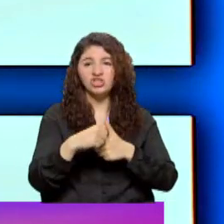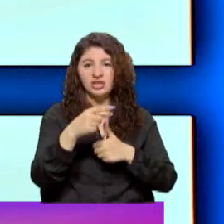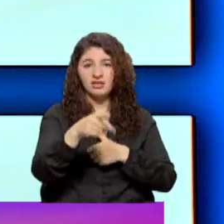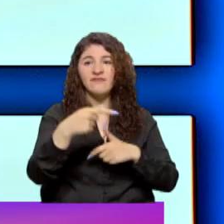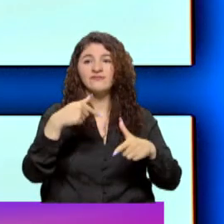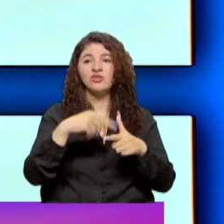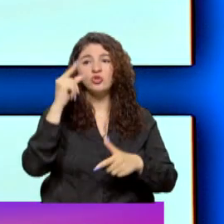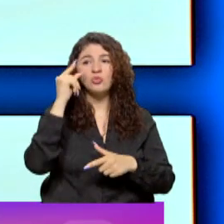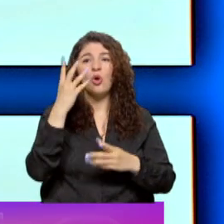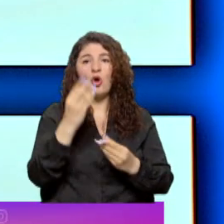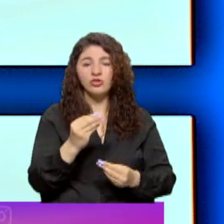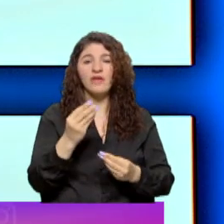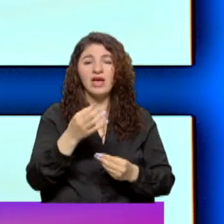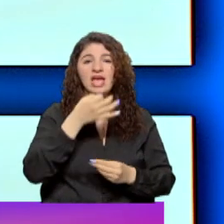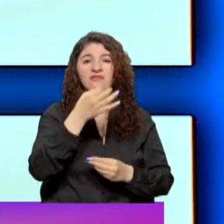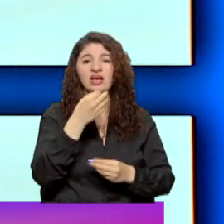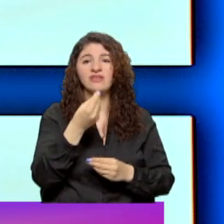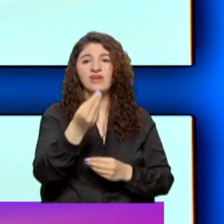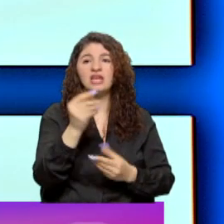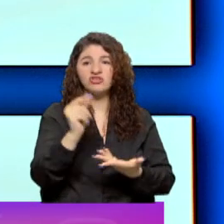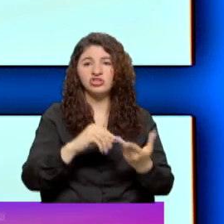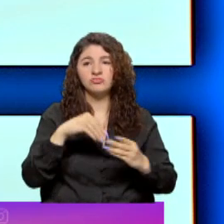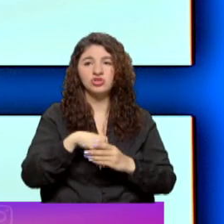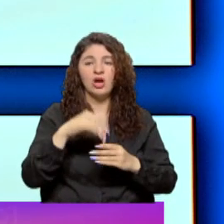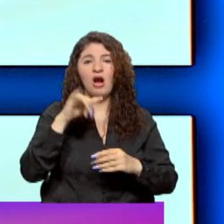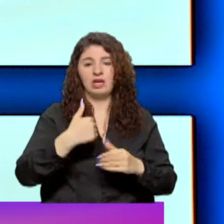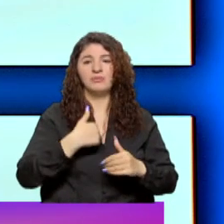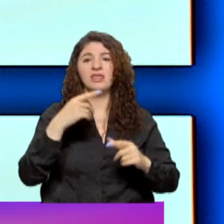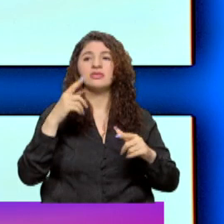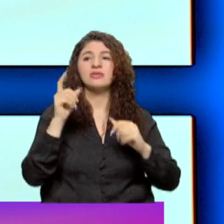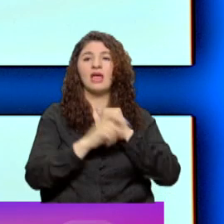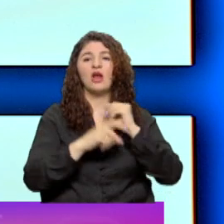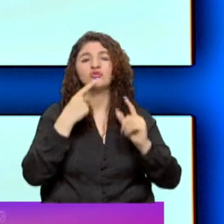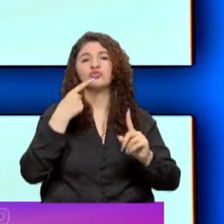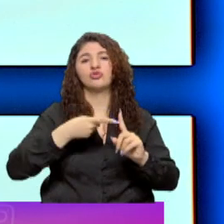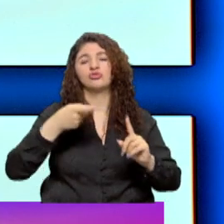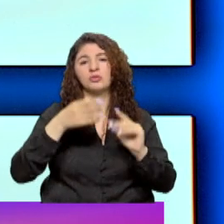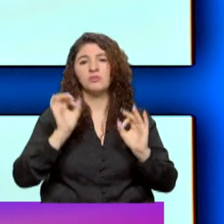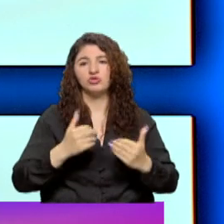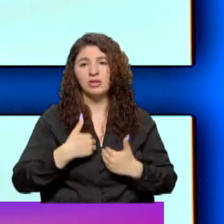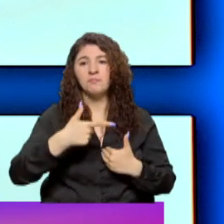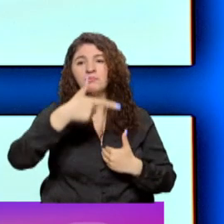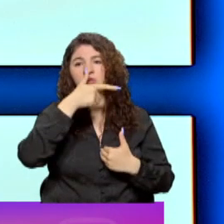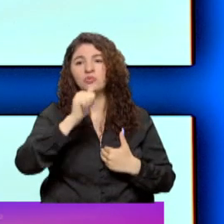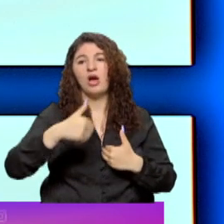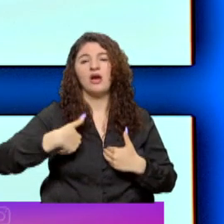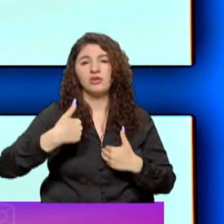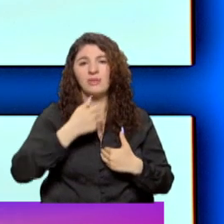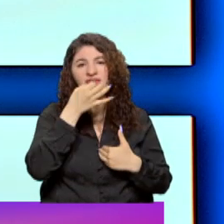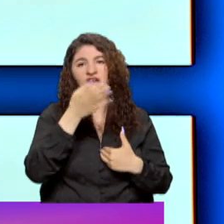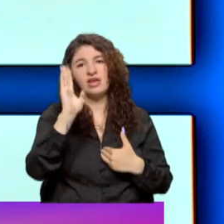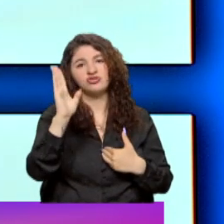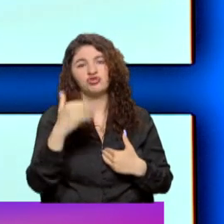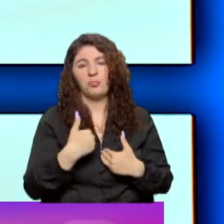eşinin fetö'den şüpheli olduğunu ve ifade verdiği yazdığım için hakkında terör soruşturması başlatıldı Perşembe günü avukatımla